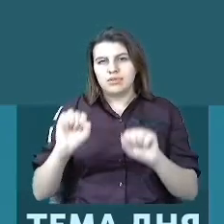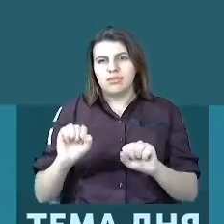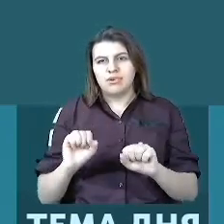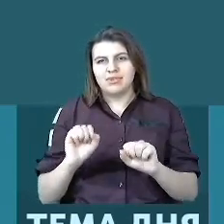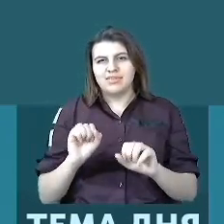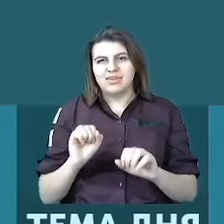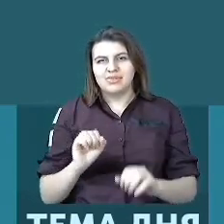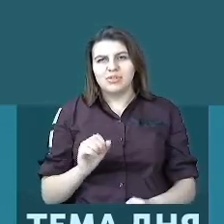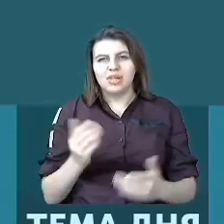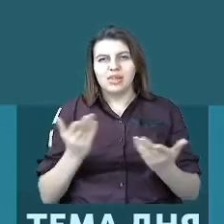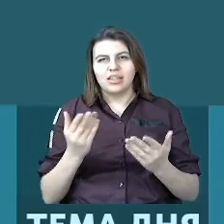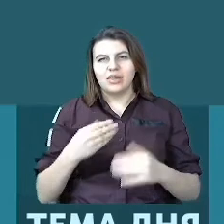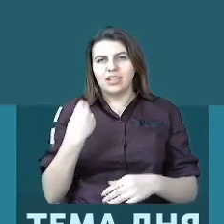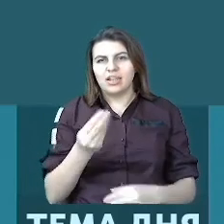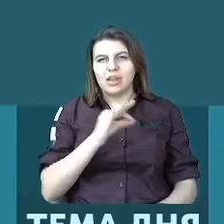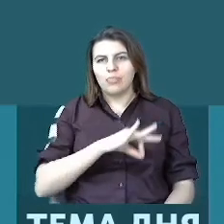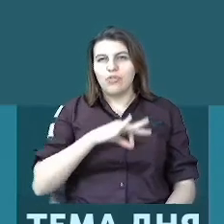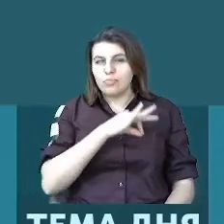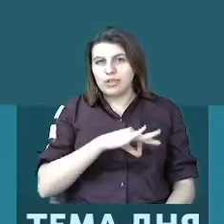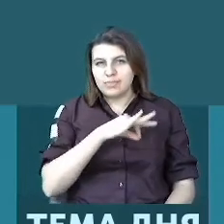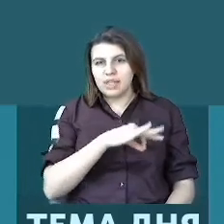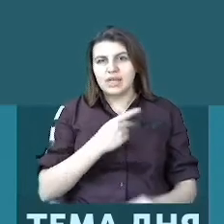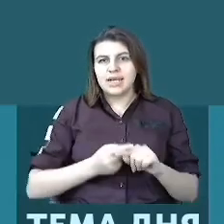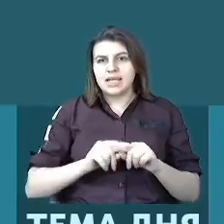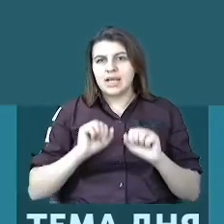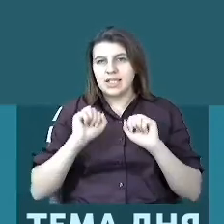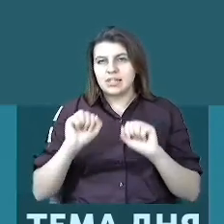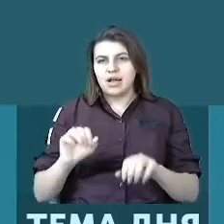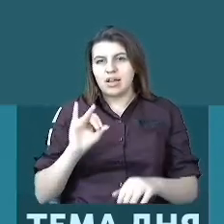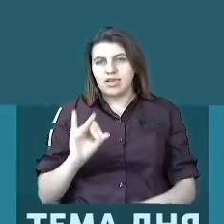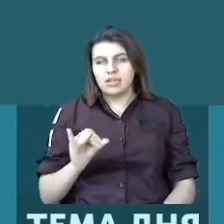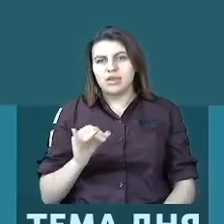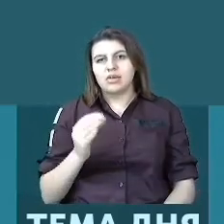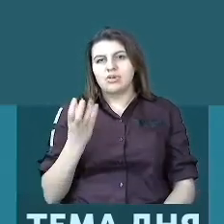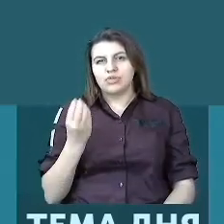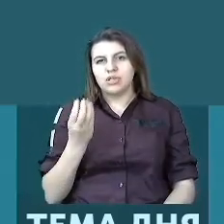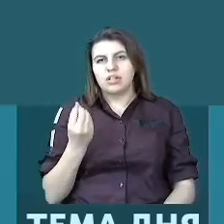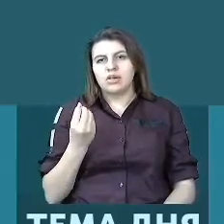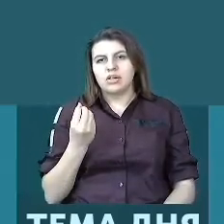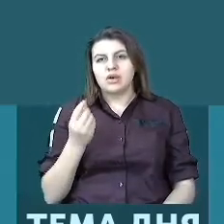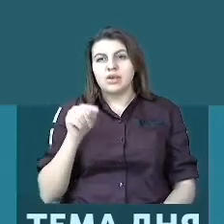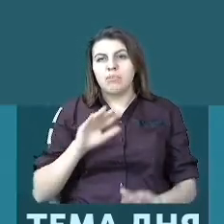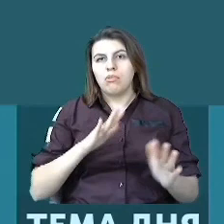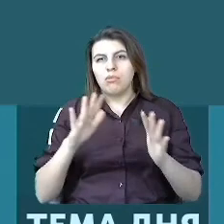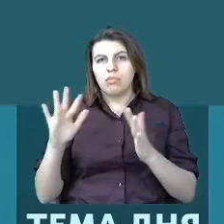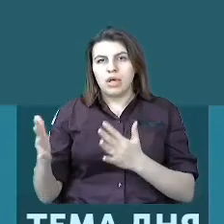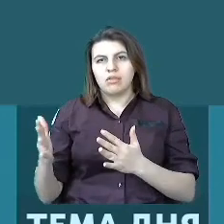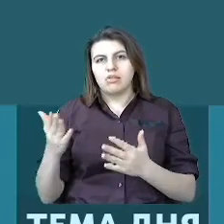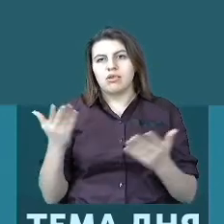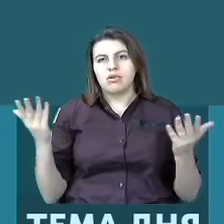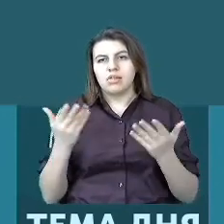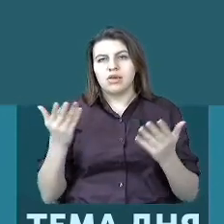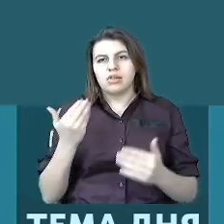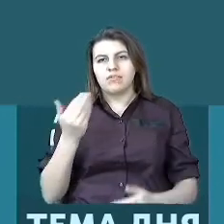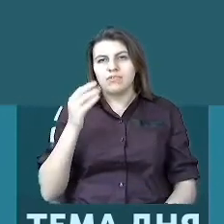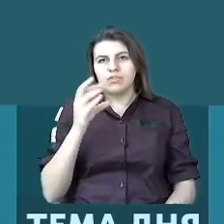який йому надає профспілки цей захист. І третє, це ті моменти, які які він ще не